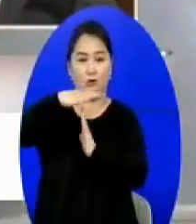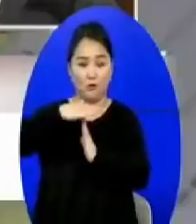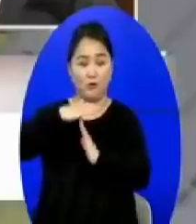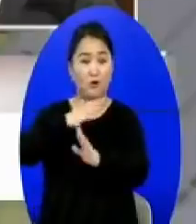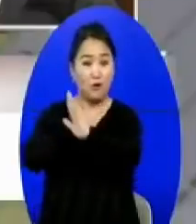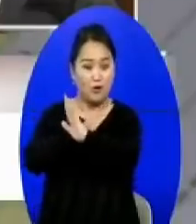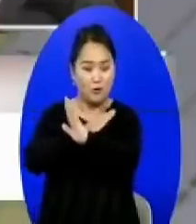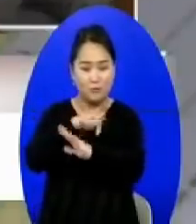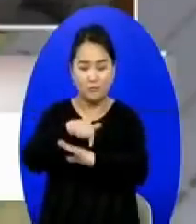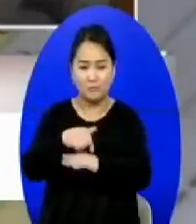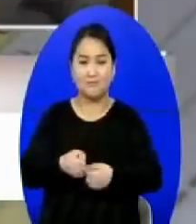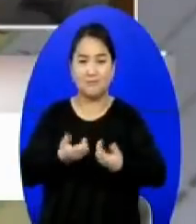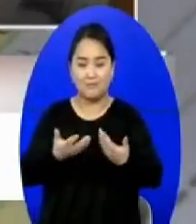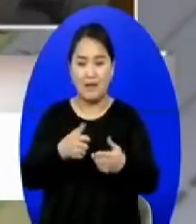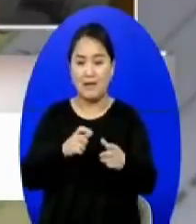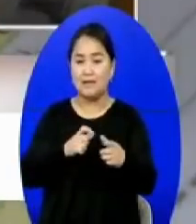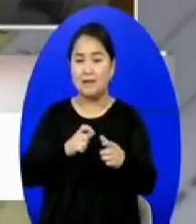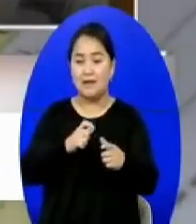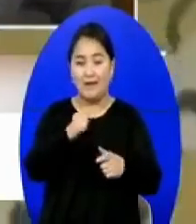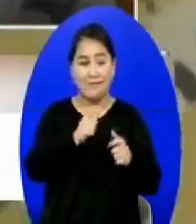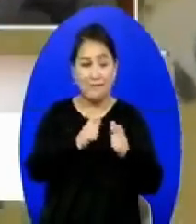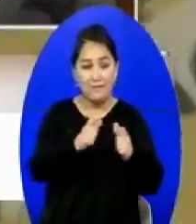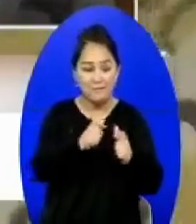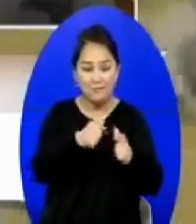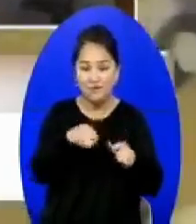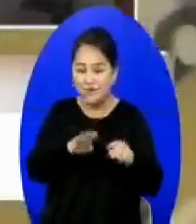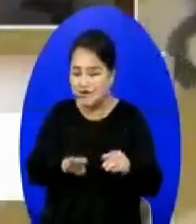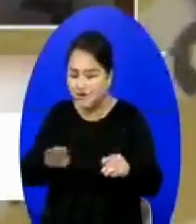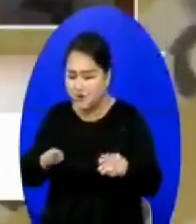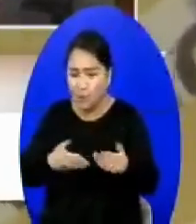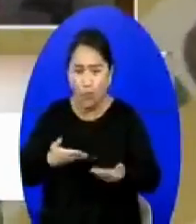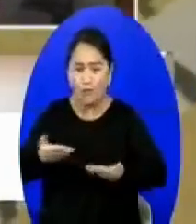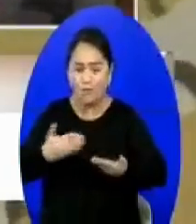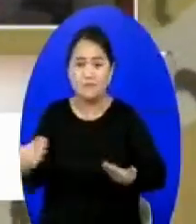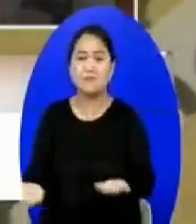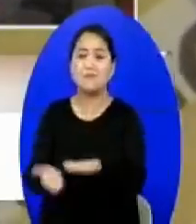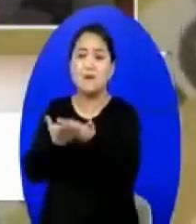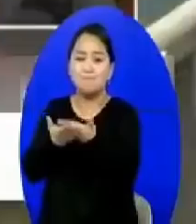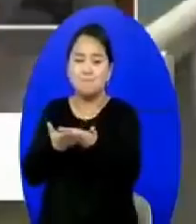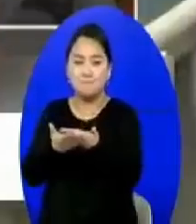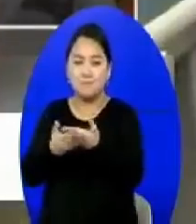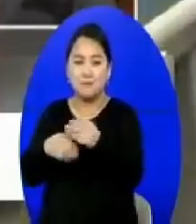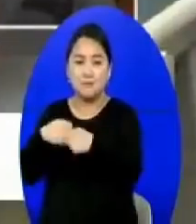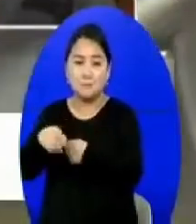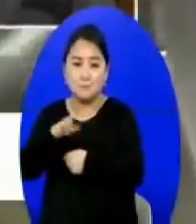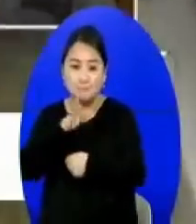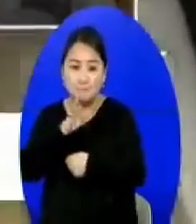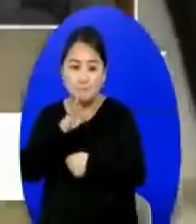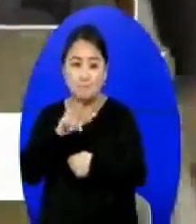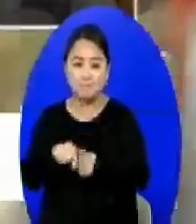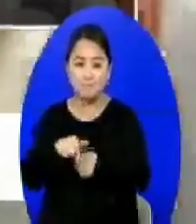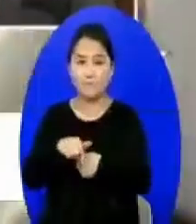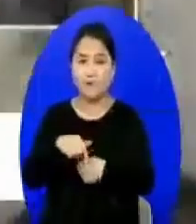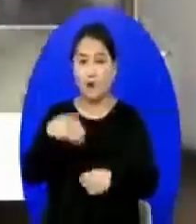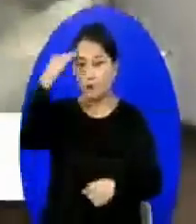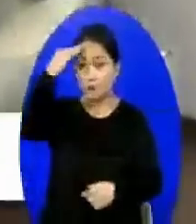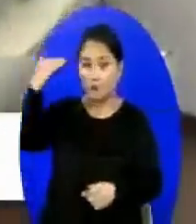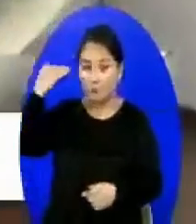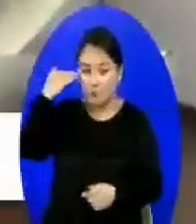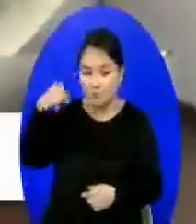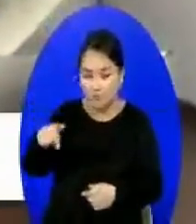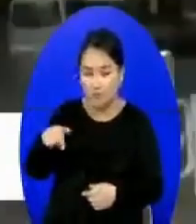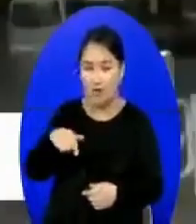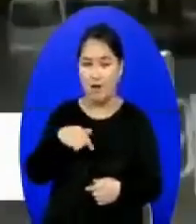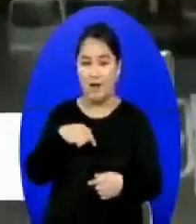улмаас санхүүгийн хүнд байдалд орж байгаа жижиглэнгийн худалдаачдыг дэмжихэд зарцуулах юм байна. За өмнөд солонгосын улс төрийн гол намууд парламентын ээлжит